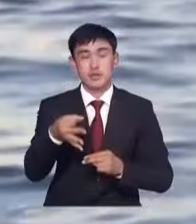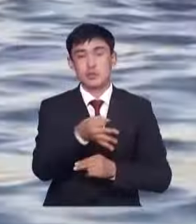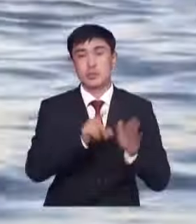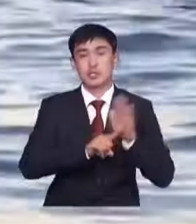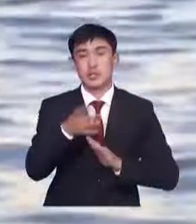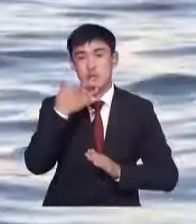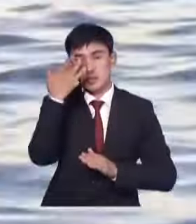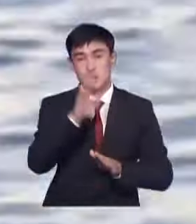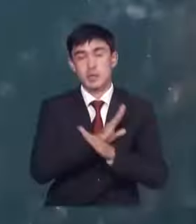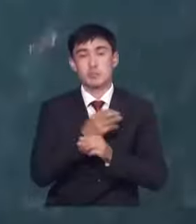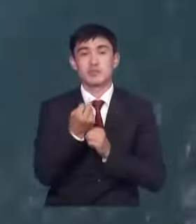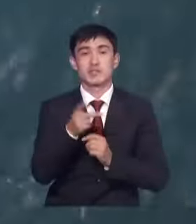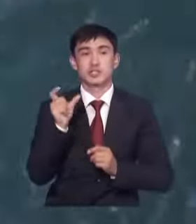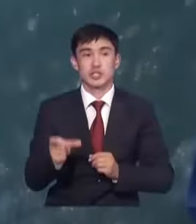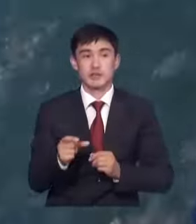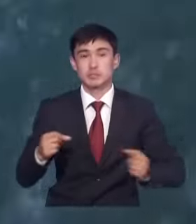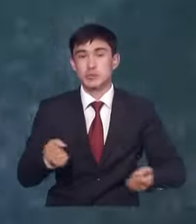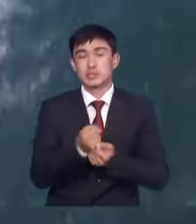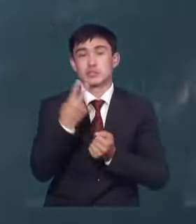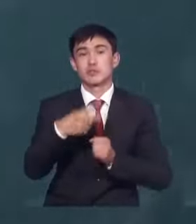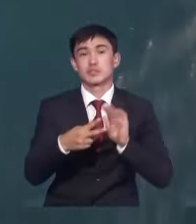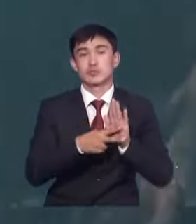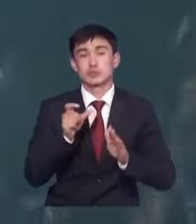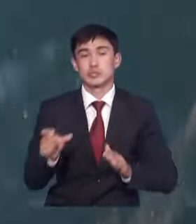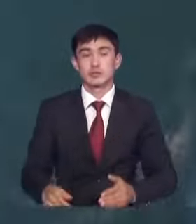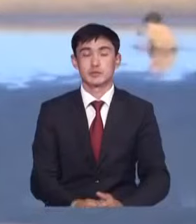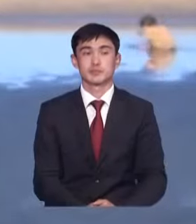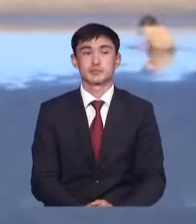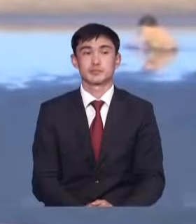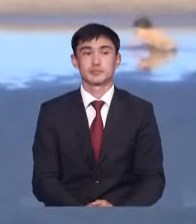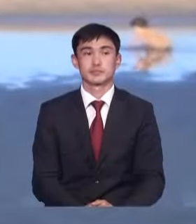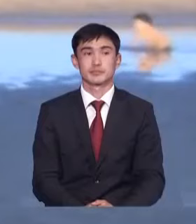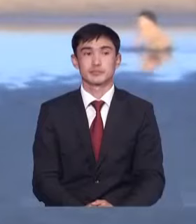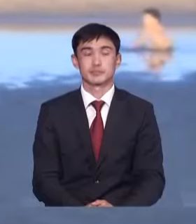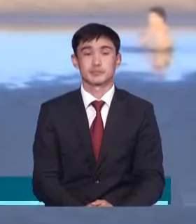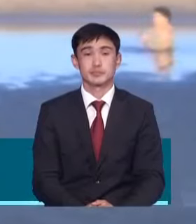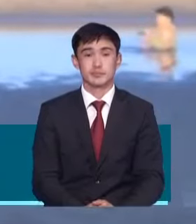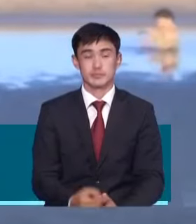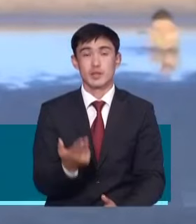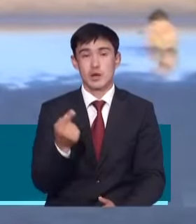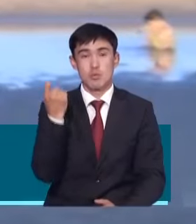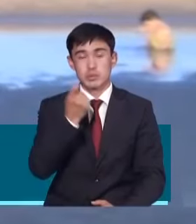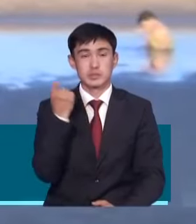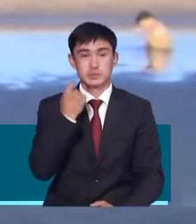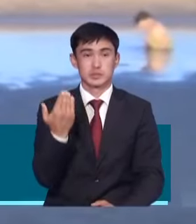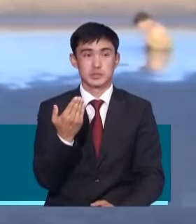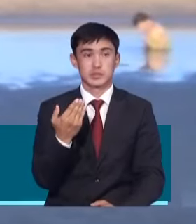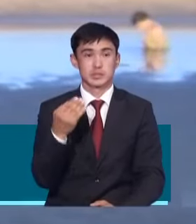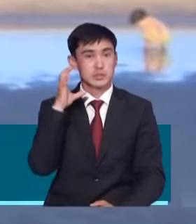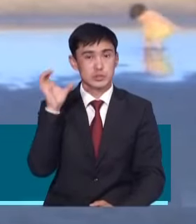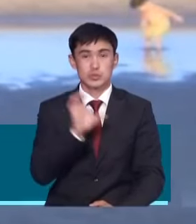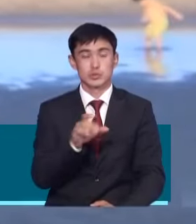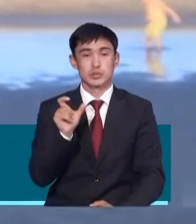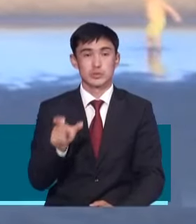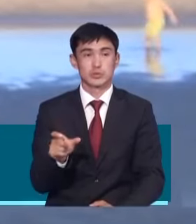региона погибло 12 человек, спасено 28 граждан. Отравляют спиртные напитки, не слышат